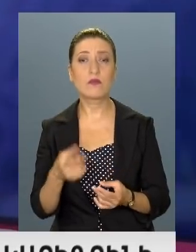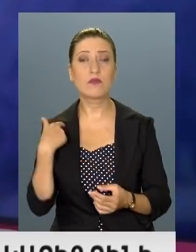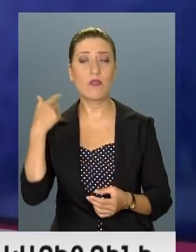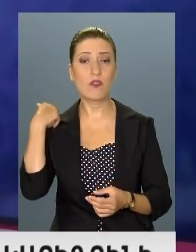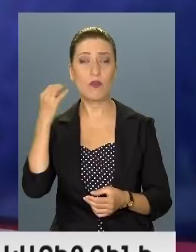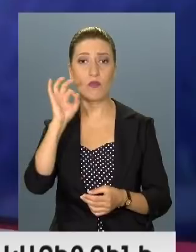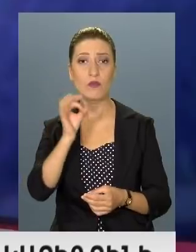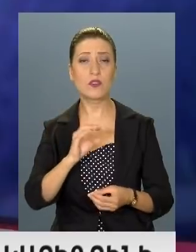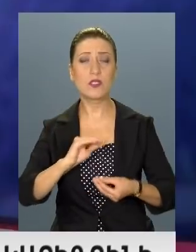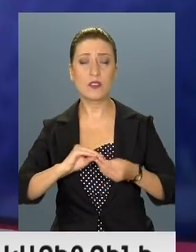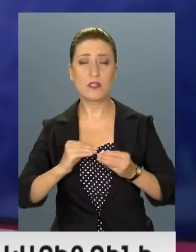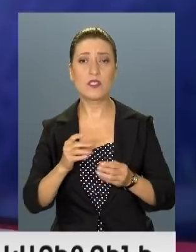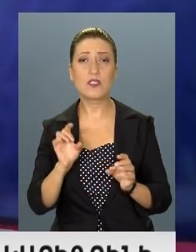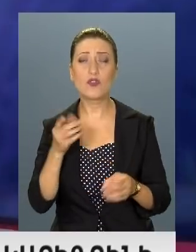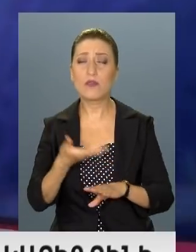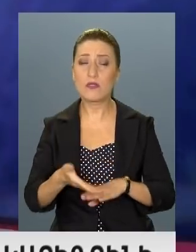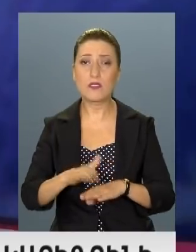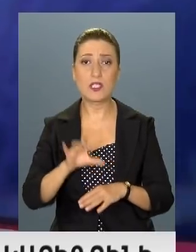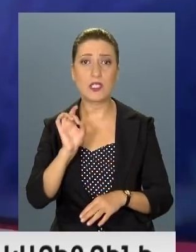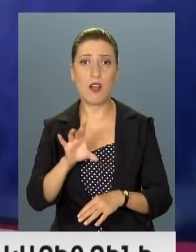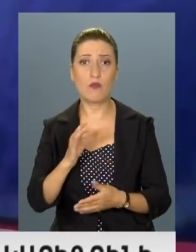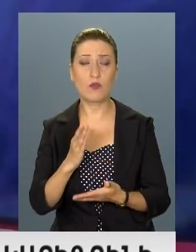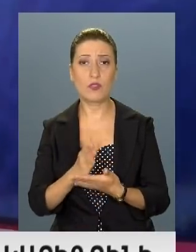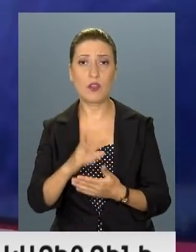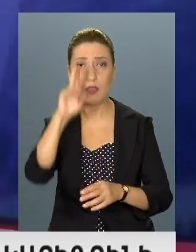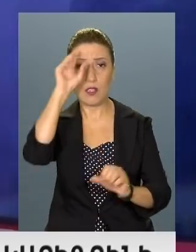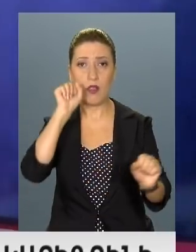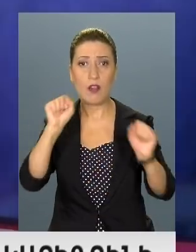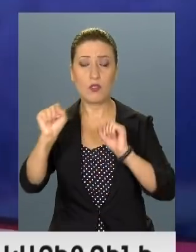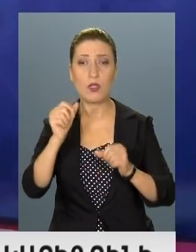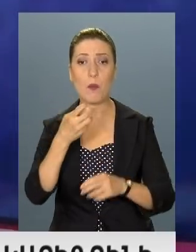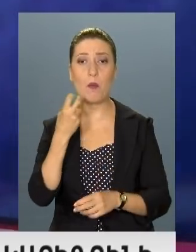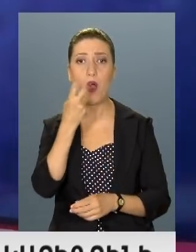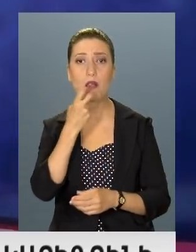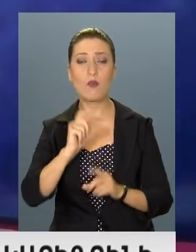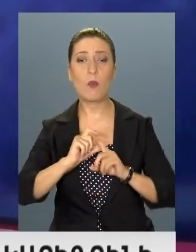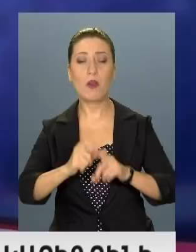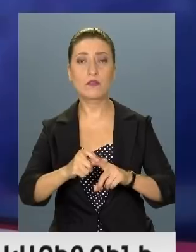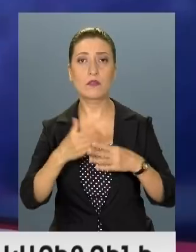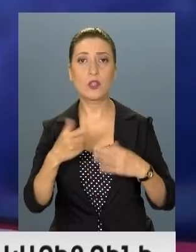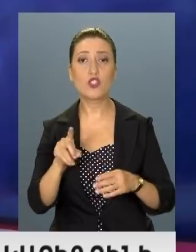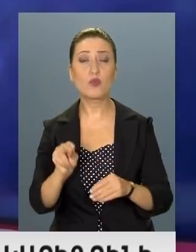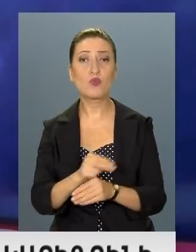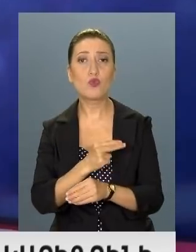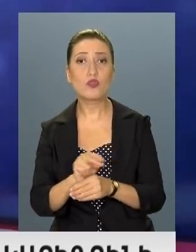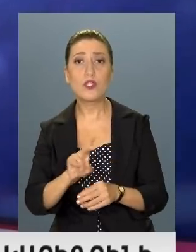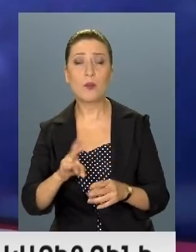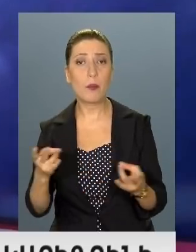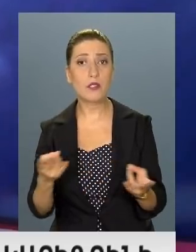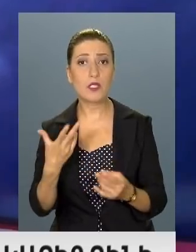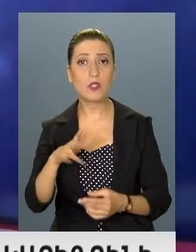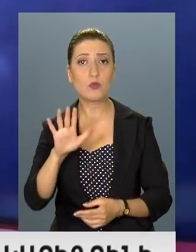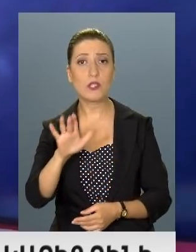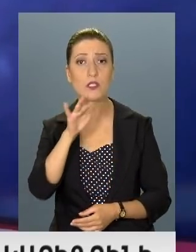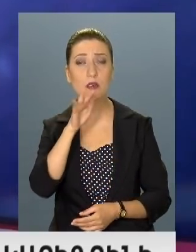ողնուղեղին, ինչը անտանելի ցավերի պատճառ է դառնում։ Կառավարությունից բանավոր պատասխանել են, որ այն բուժումը, ինչի կարիք ունի